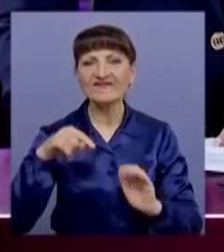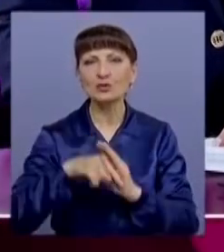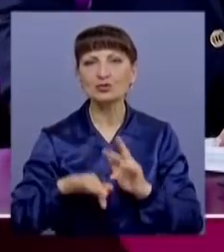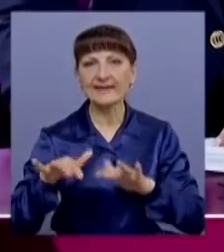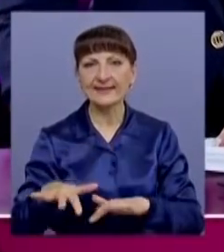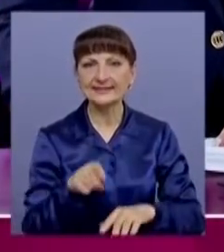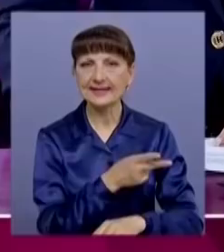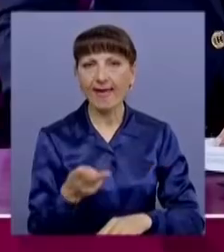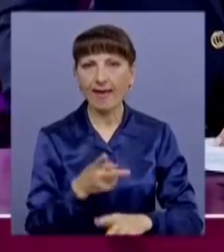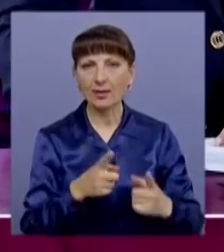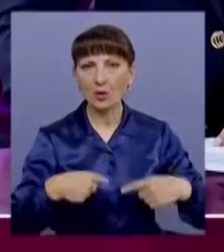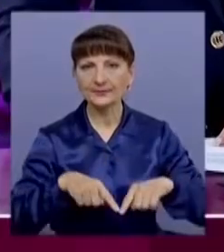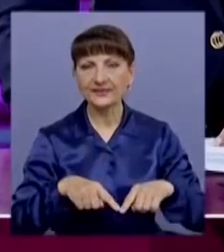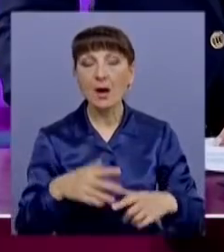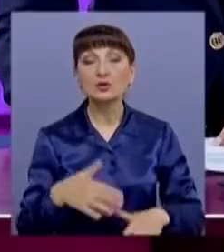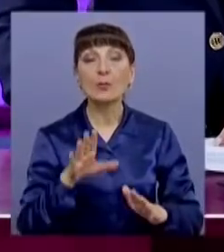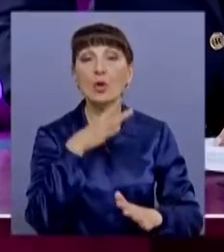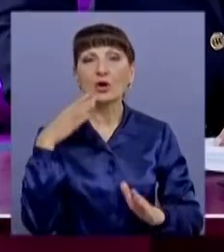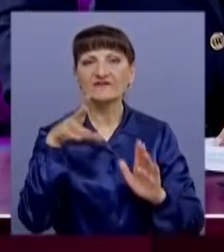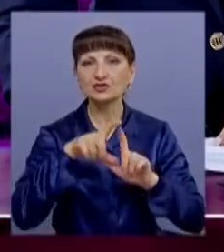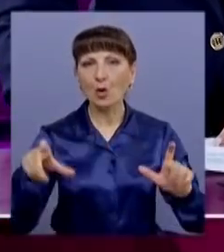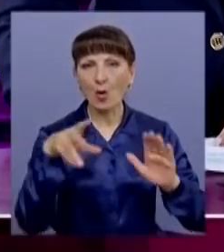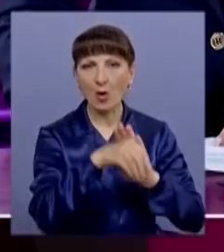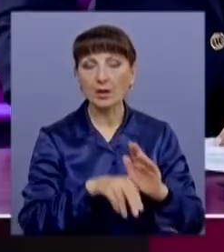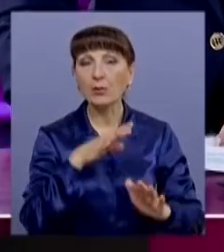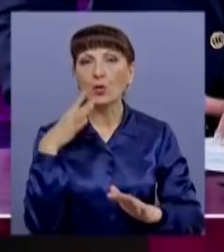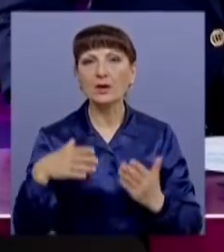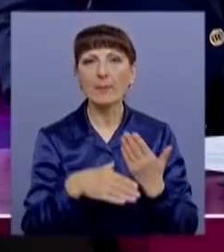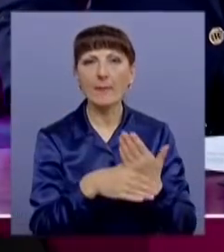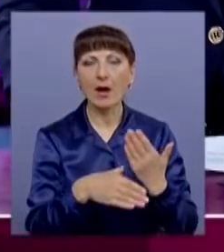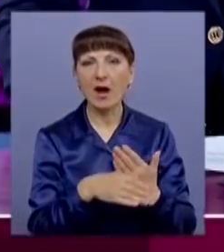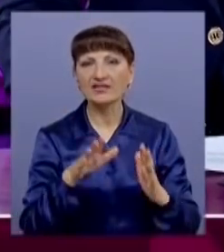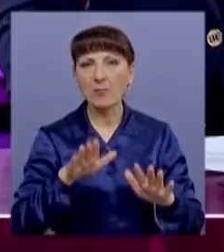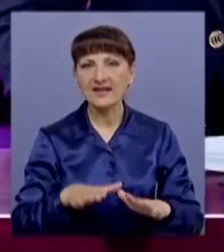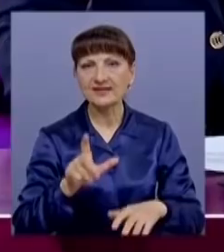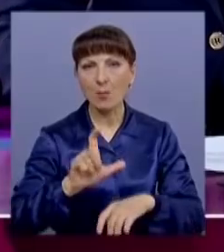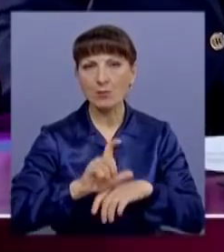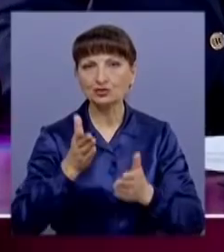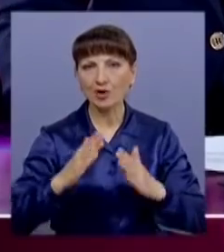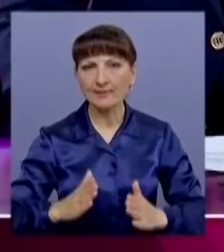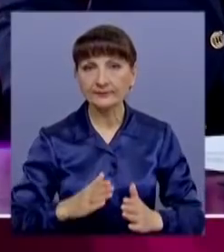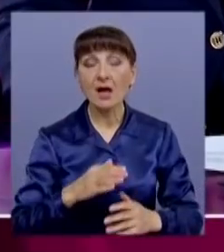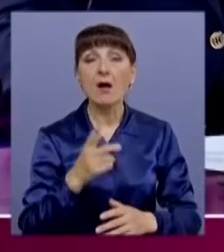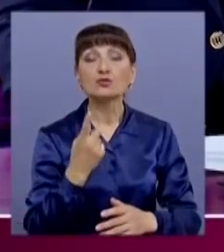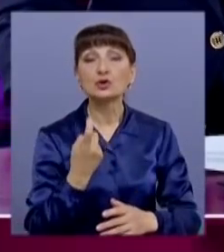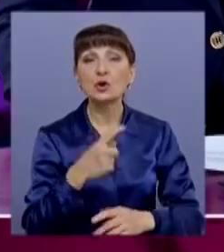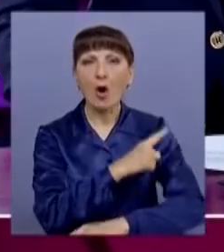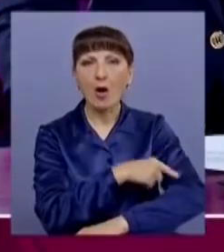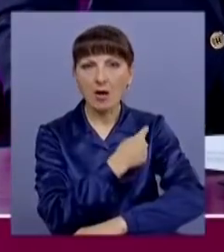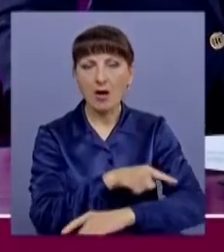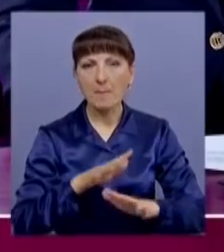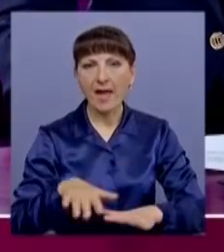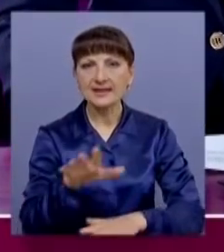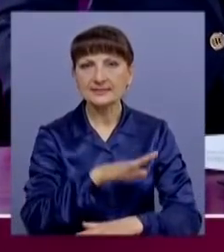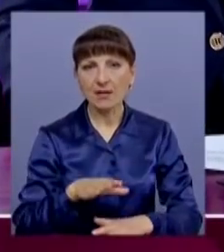дел. Многие ныне размещены в школах, некоторые получают помощь в мечетях. Два госпиталя на 100 мест каждый развернули в